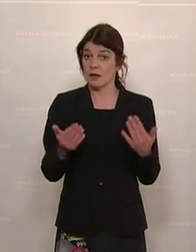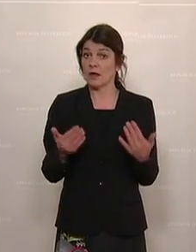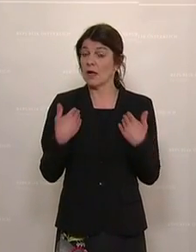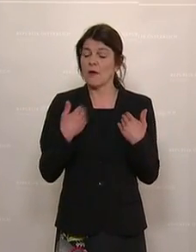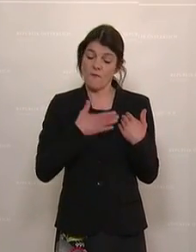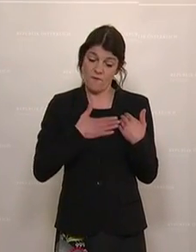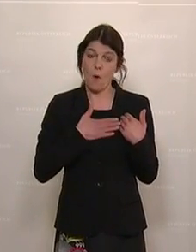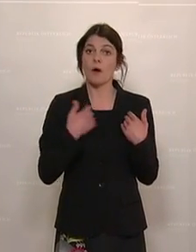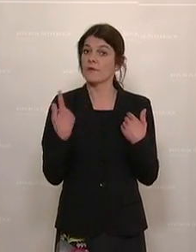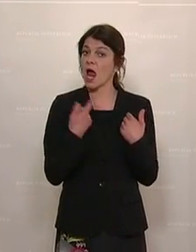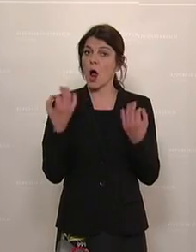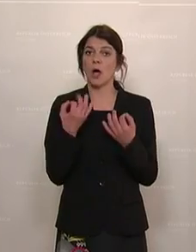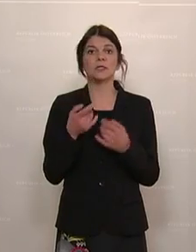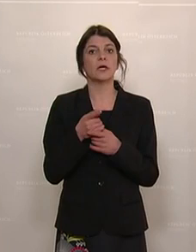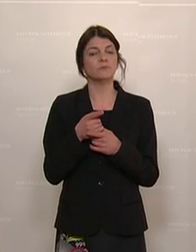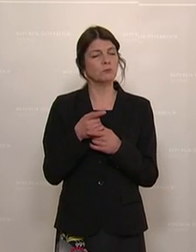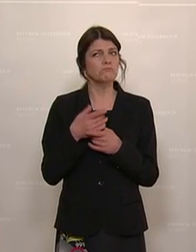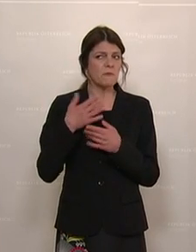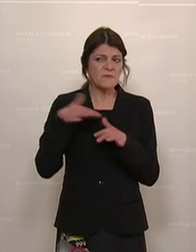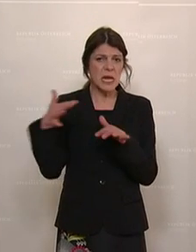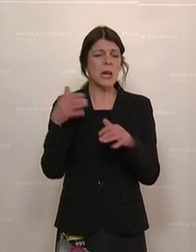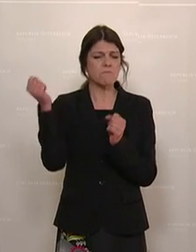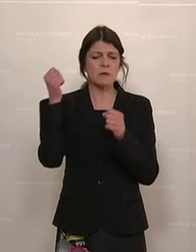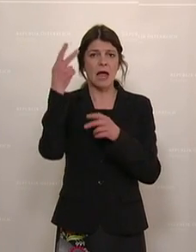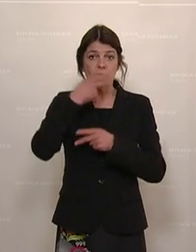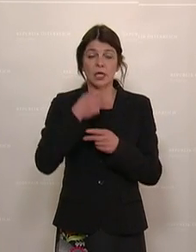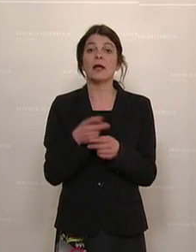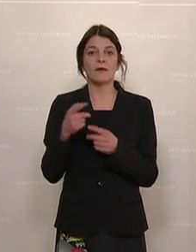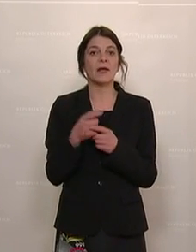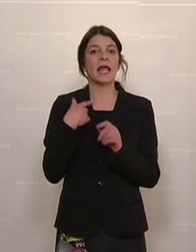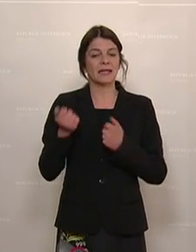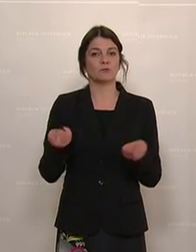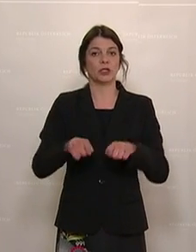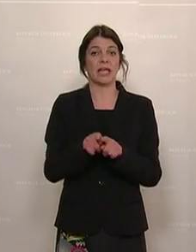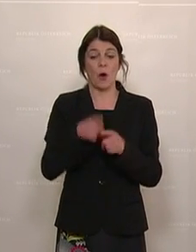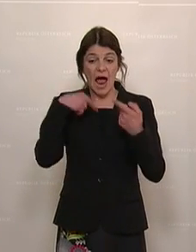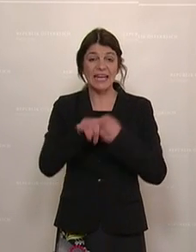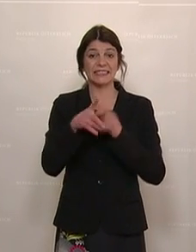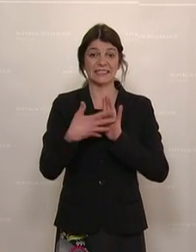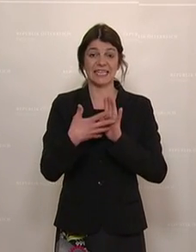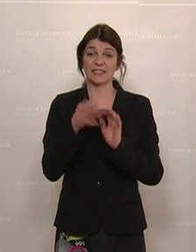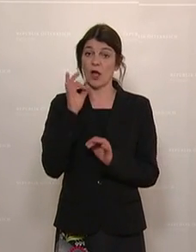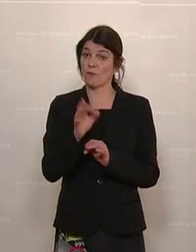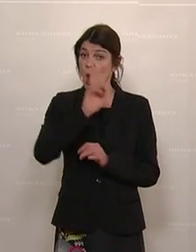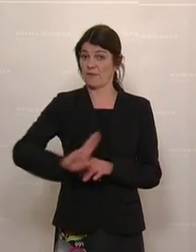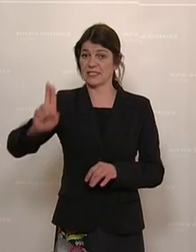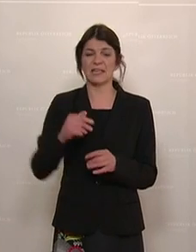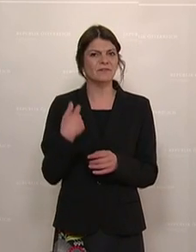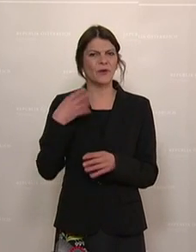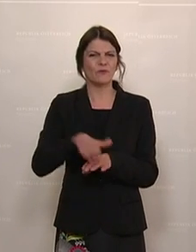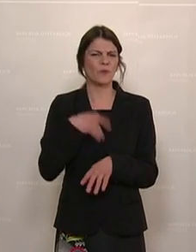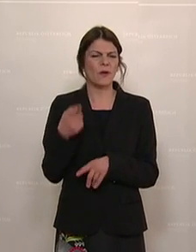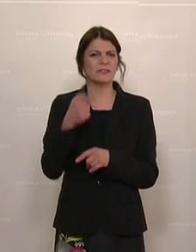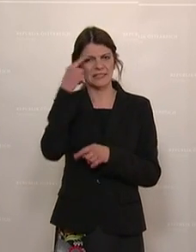Ich bin sehr froh, dass wir heute zumindest in großer Einigkeit auch das Eintrittstesten für die Universitäten beschließen. Ich glaube, das macht auf jeden Fall Sinn und ist eine